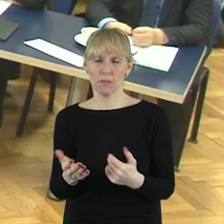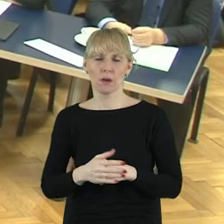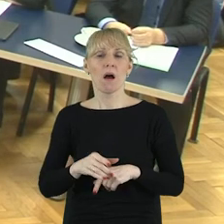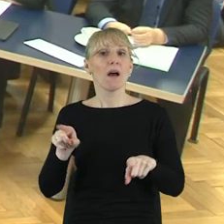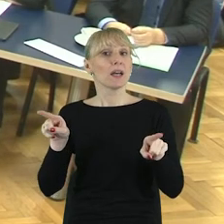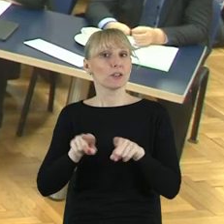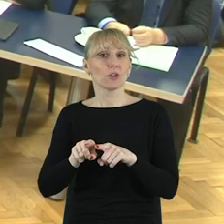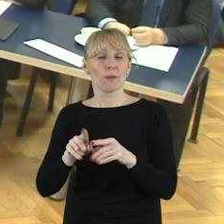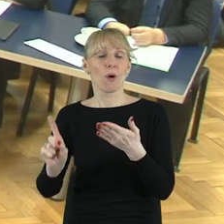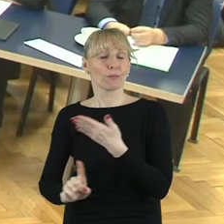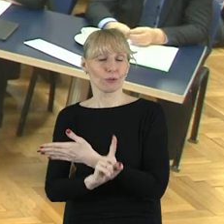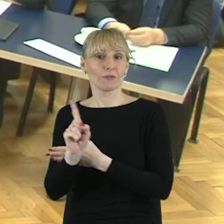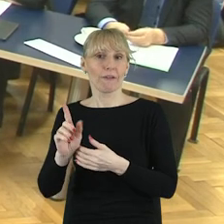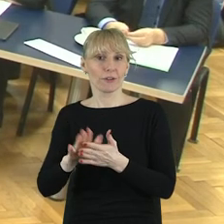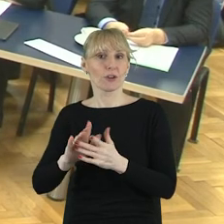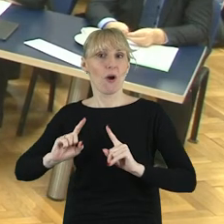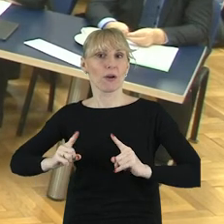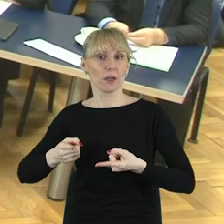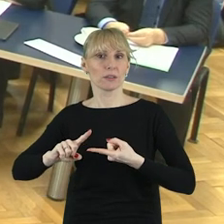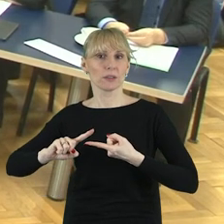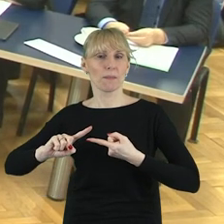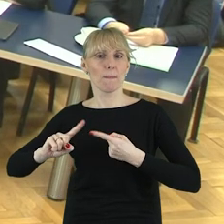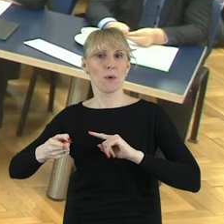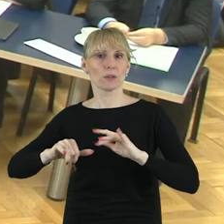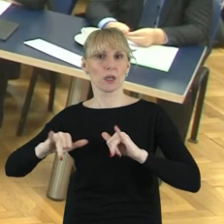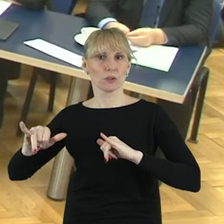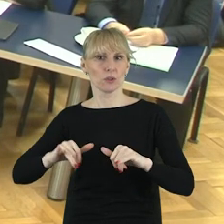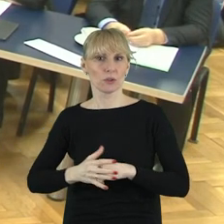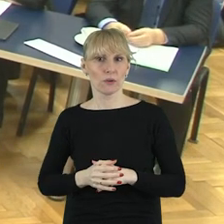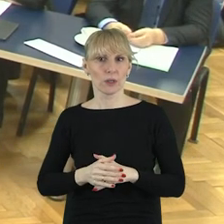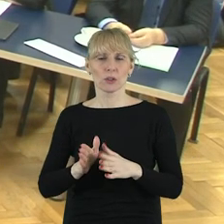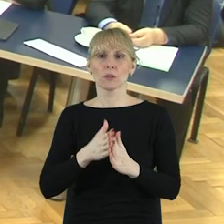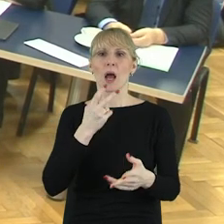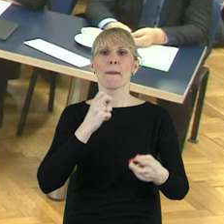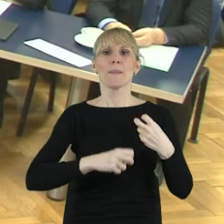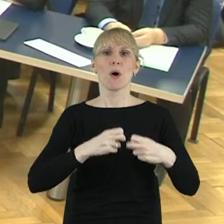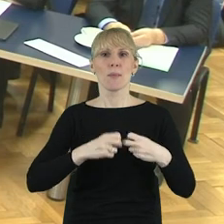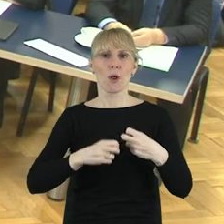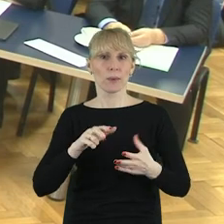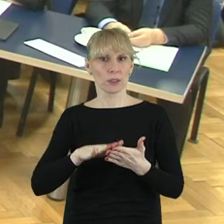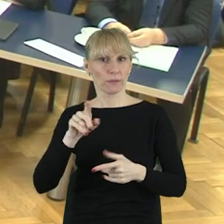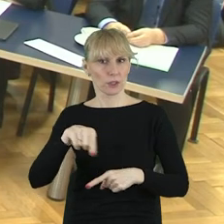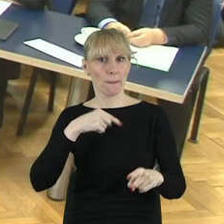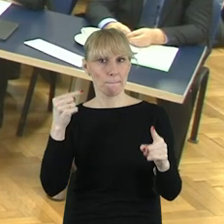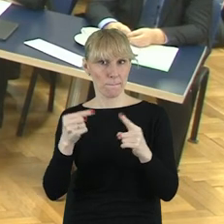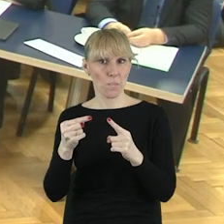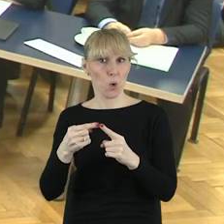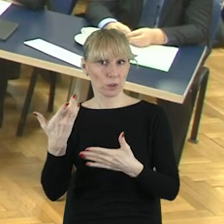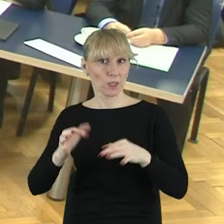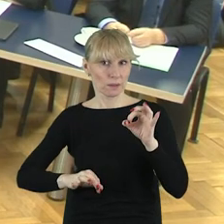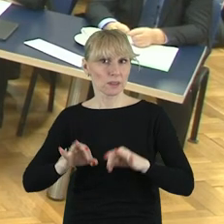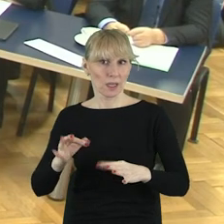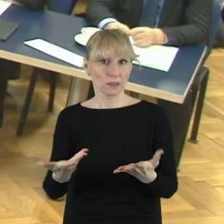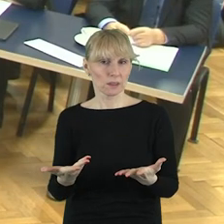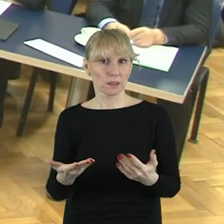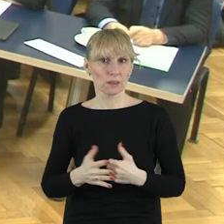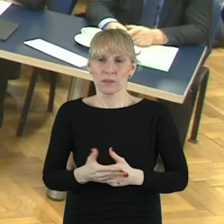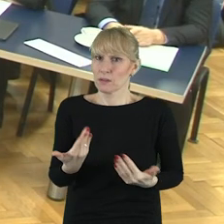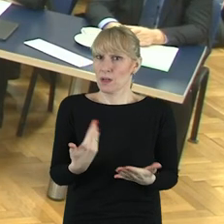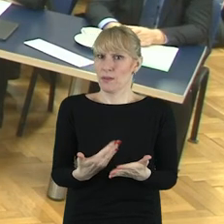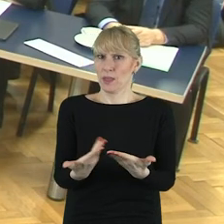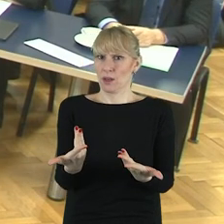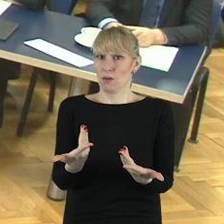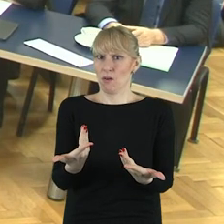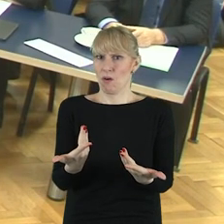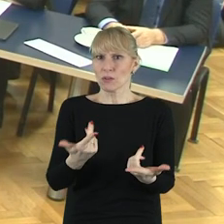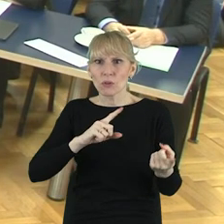na problematykę poruszaną w tym punkcie. Więc no, nie zmieniło się prawo chyba od tamtej sesji, więc proszę też nie mówić, że